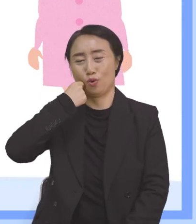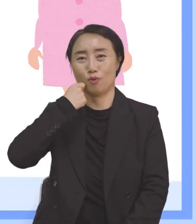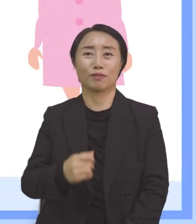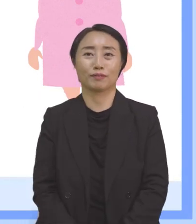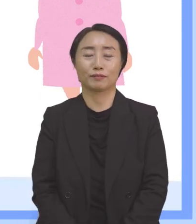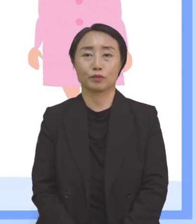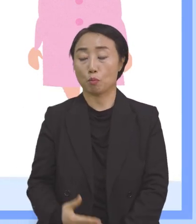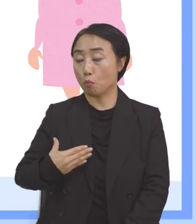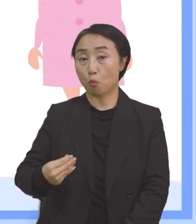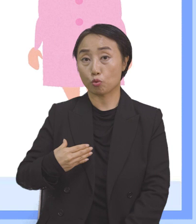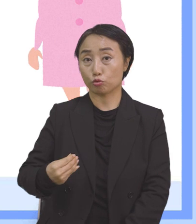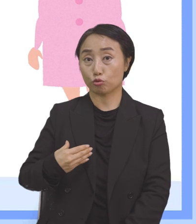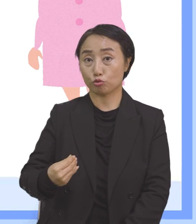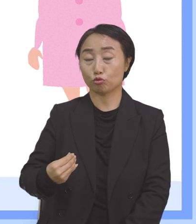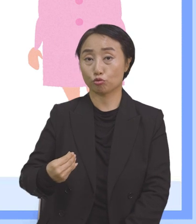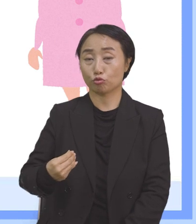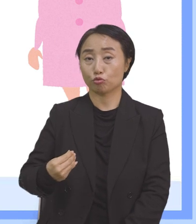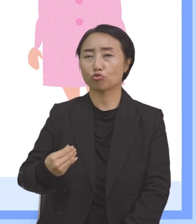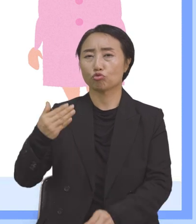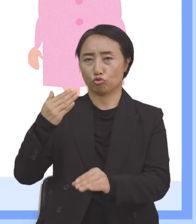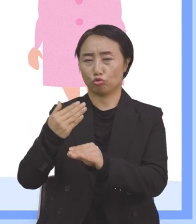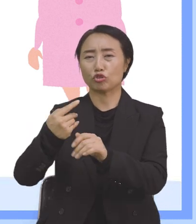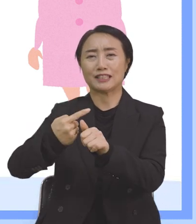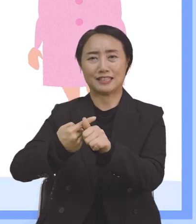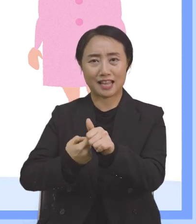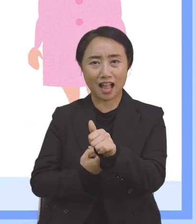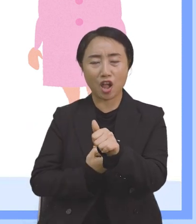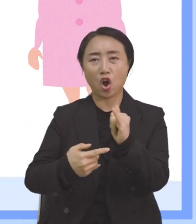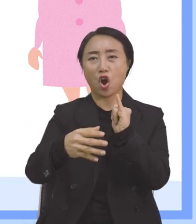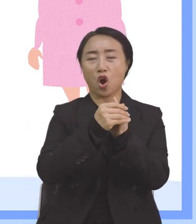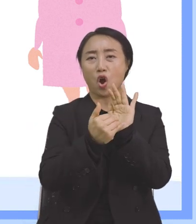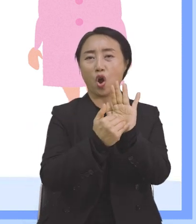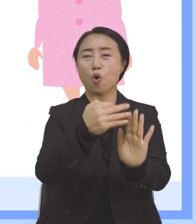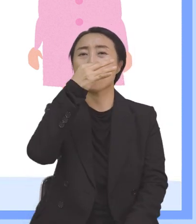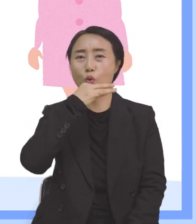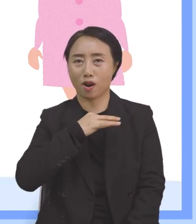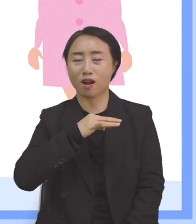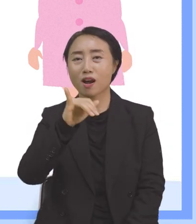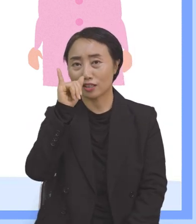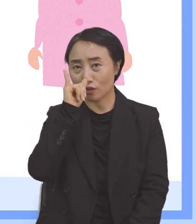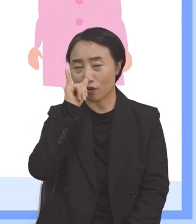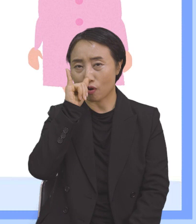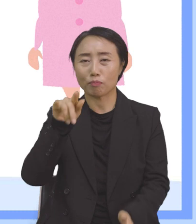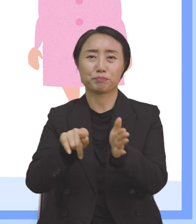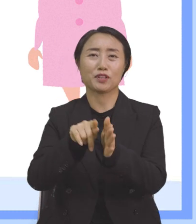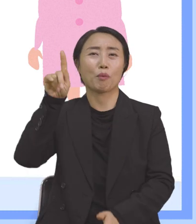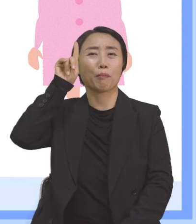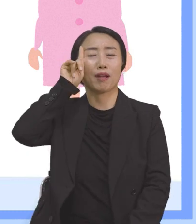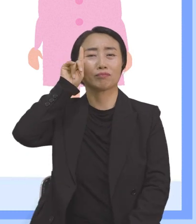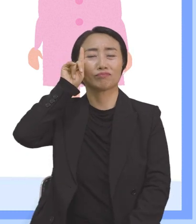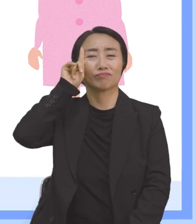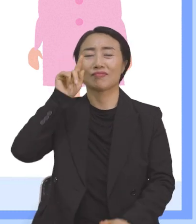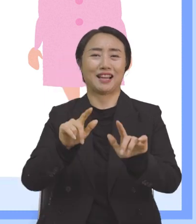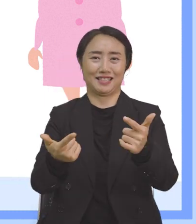아닙니다. 모유수유법은 모유수유를 하면서 자연적으로 피임 효과를 기대하는 것이지만 100%